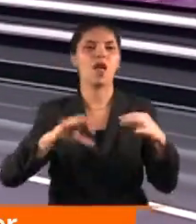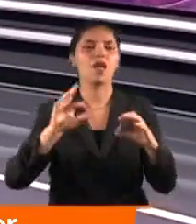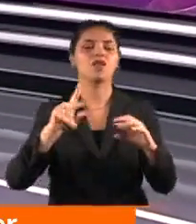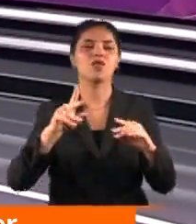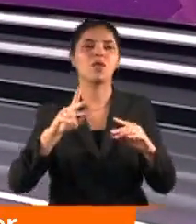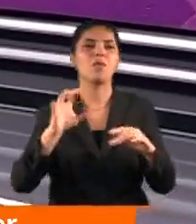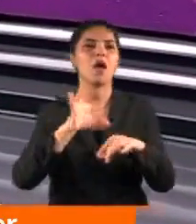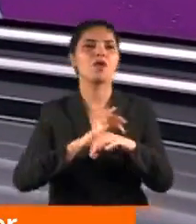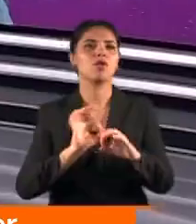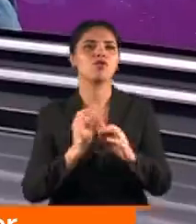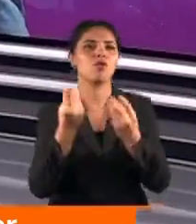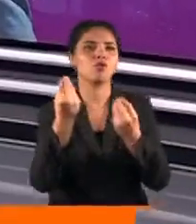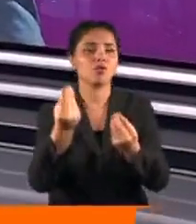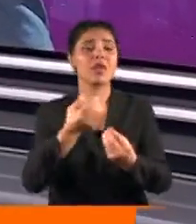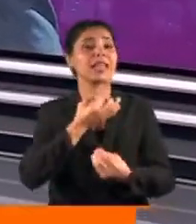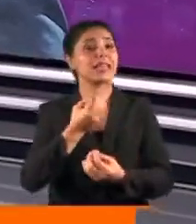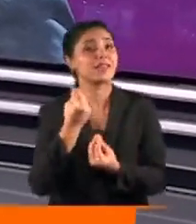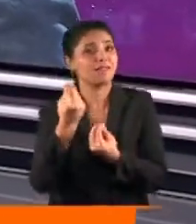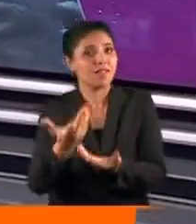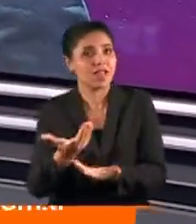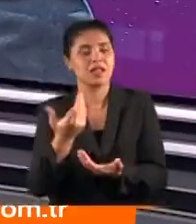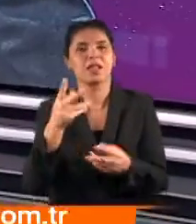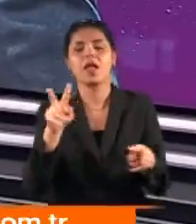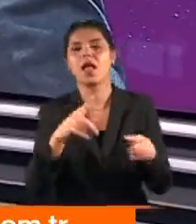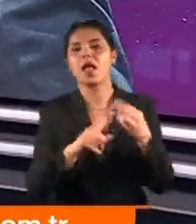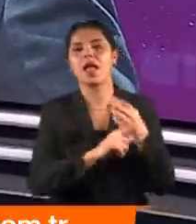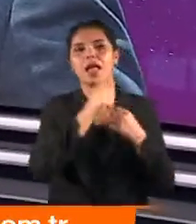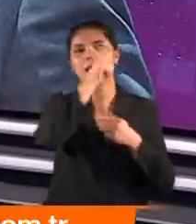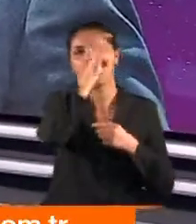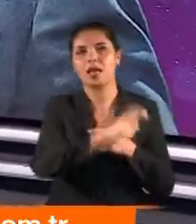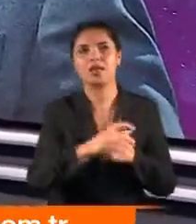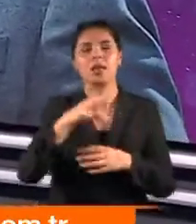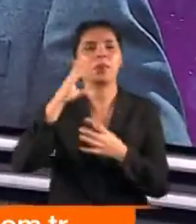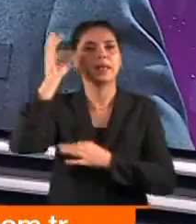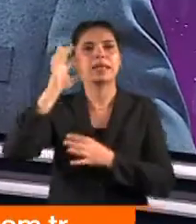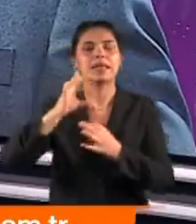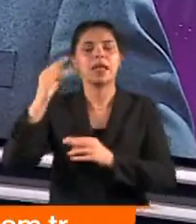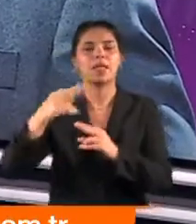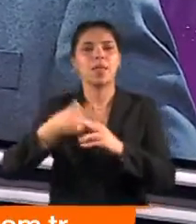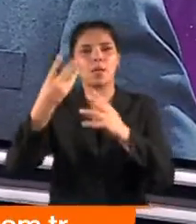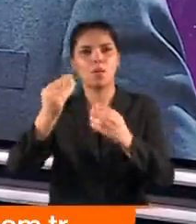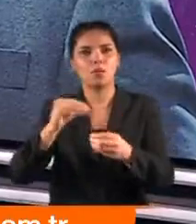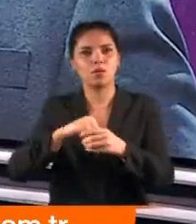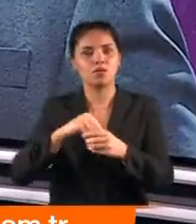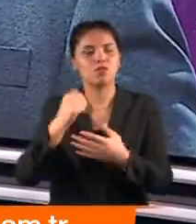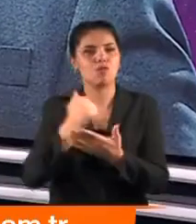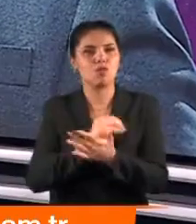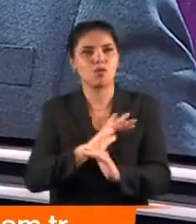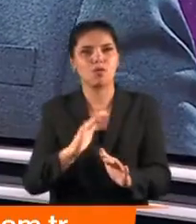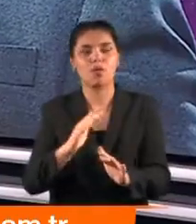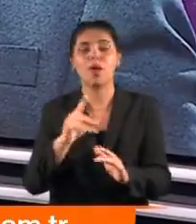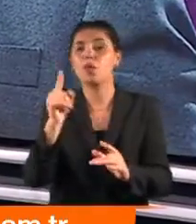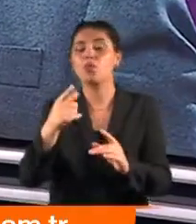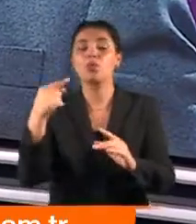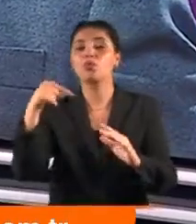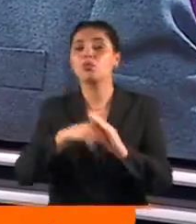umudu taşıyor. Tabii izniniz olursa. Zira Musk insanların deneye katılması için vizeyi aldı. Olası etkilerini ve süreci ekibimiz